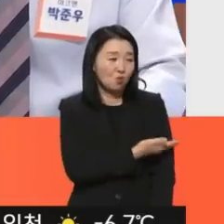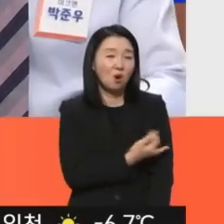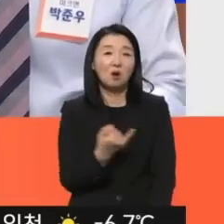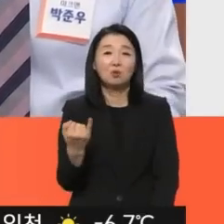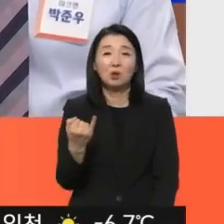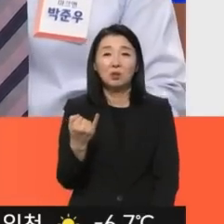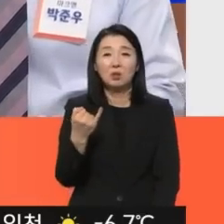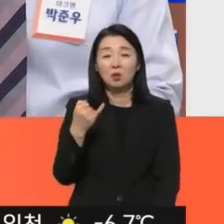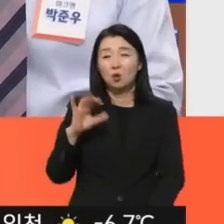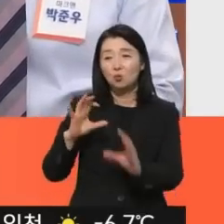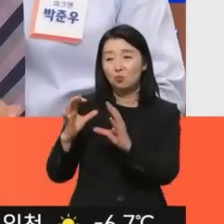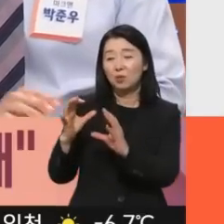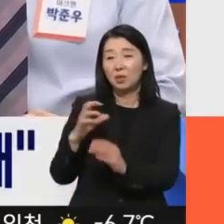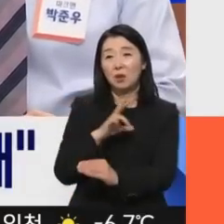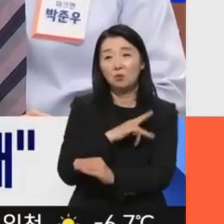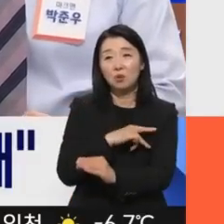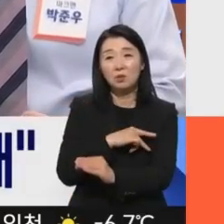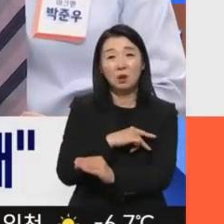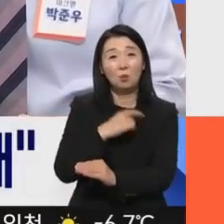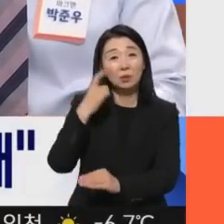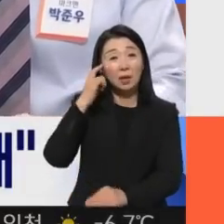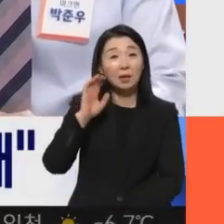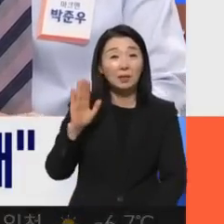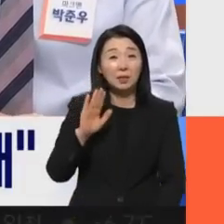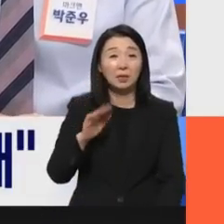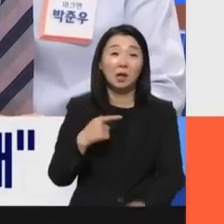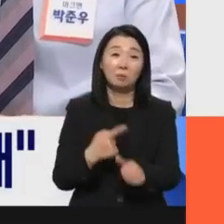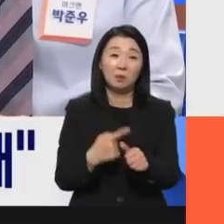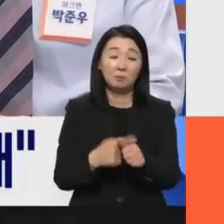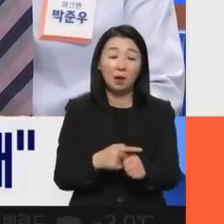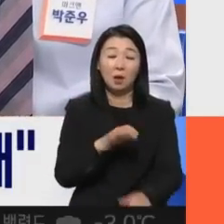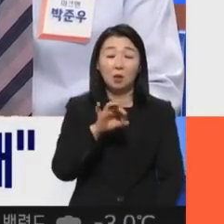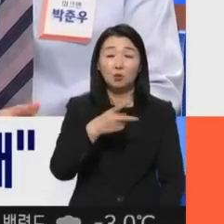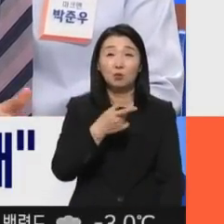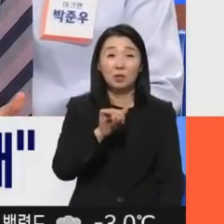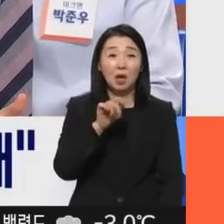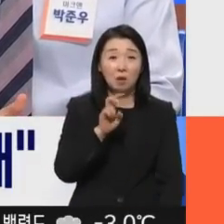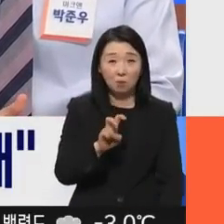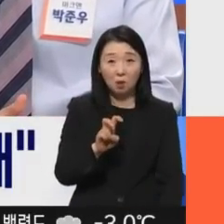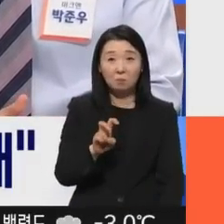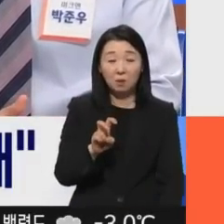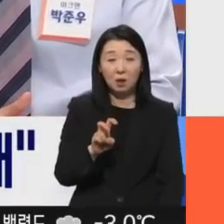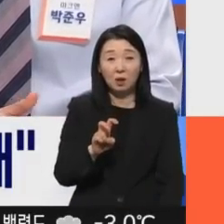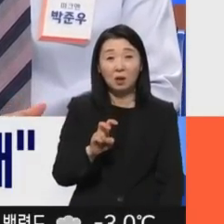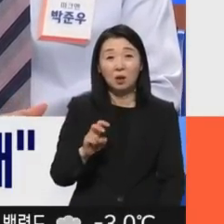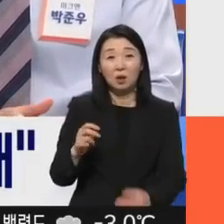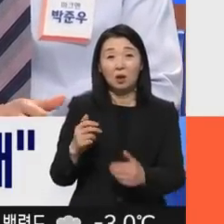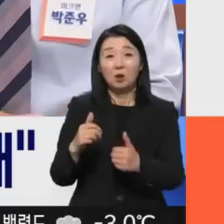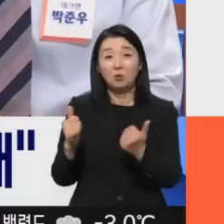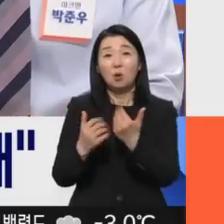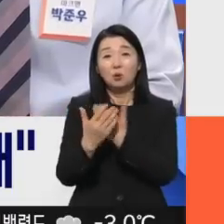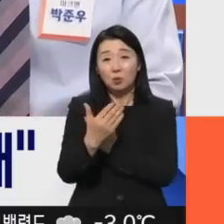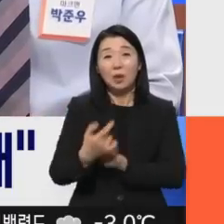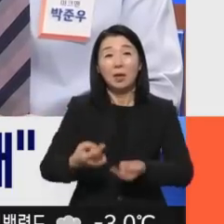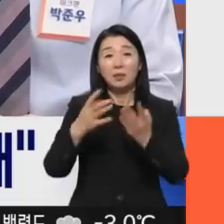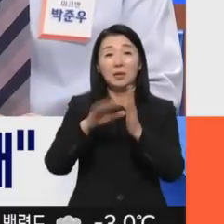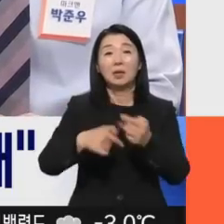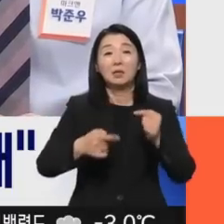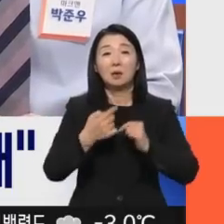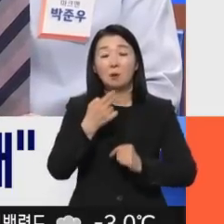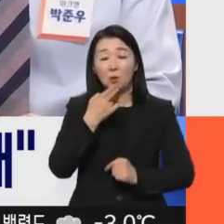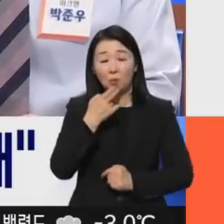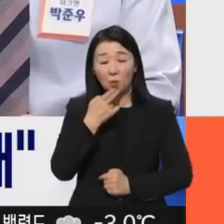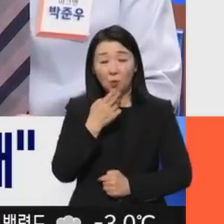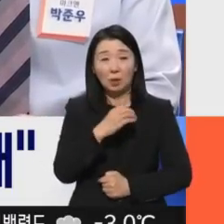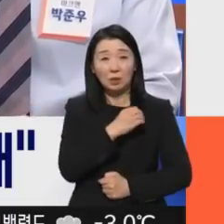당 의원이라고 생각하지 않는다라고 비판을 했었죠. 유상범 의원도 권 의원은 이 당 의원총회 같은 행사에 참여한 적도 없고 본인이